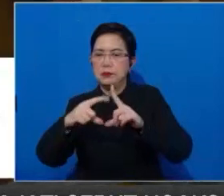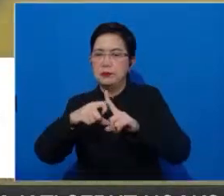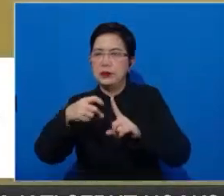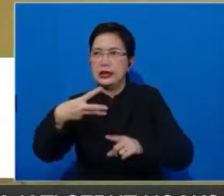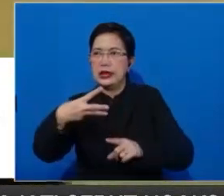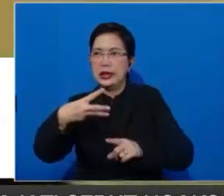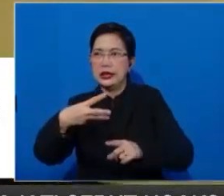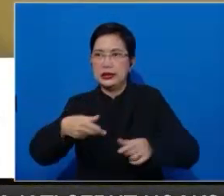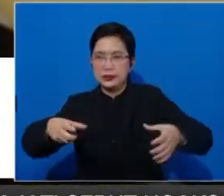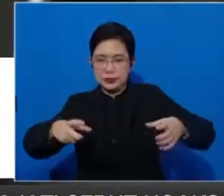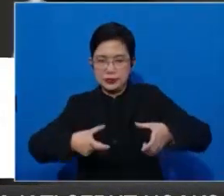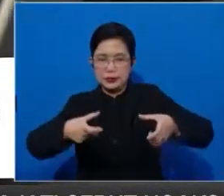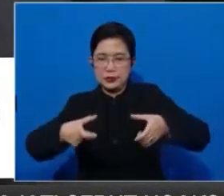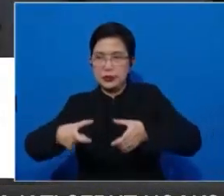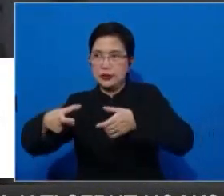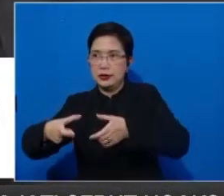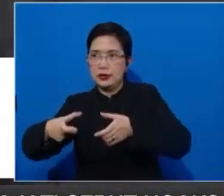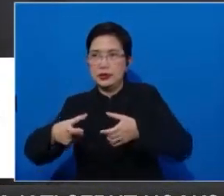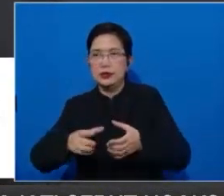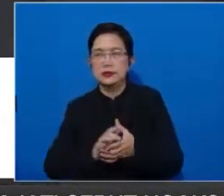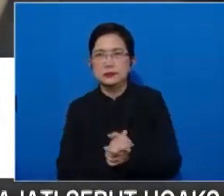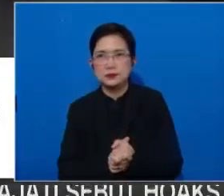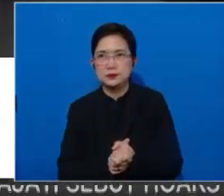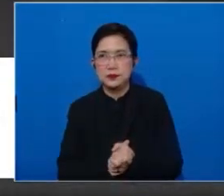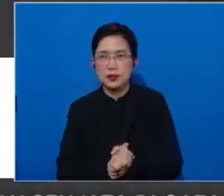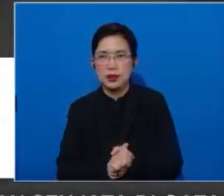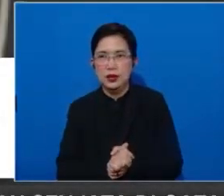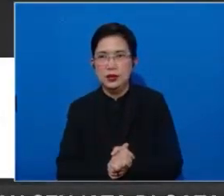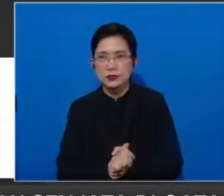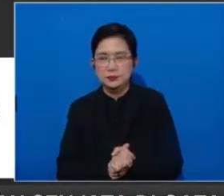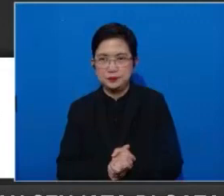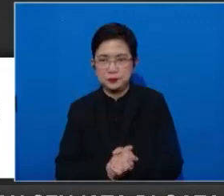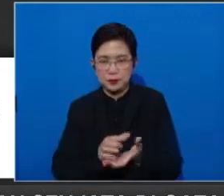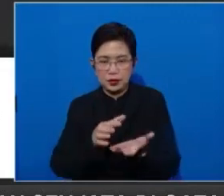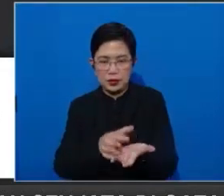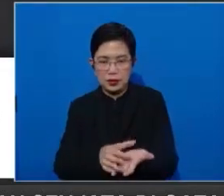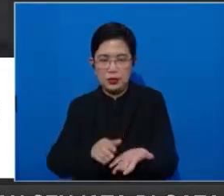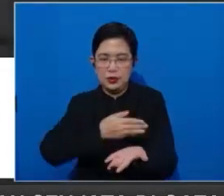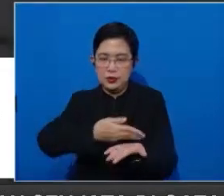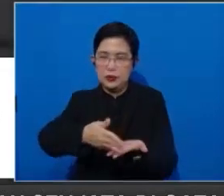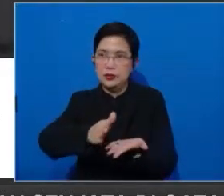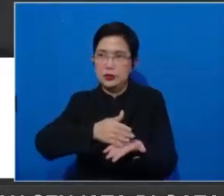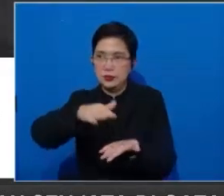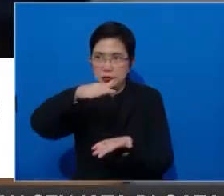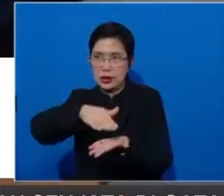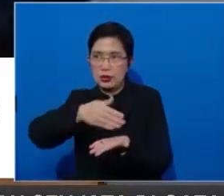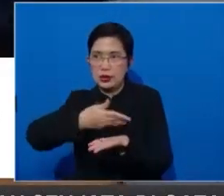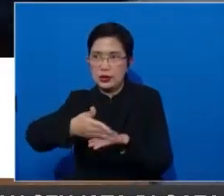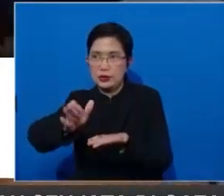sampai 25 lembar krep. Tata selembar krep di atas piring saji, oleskan pastry cream secara merata di